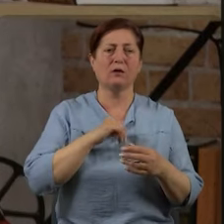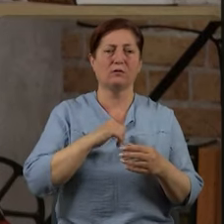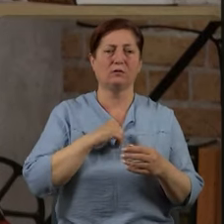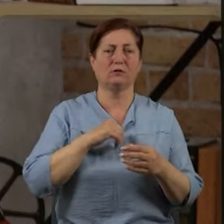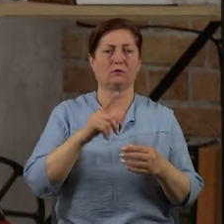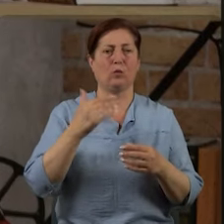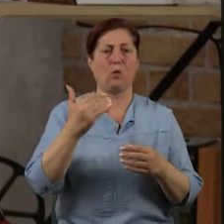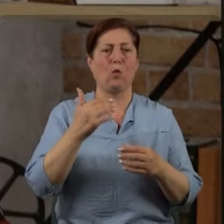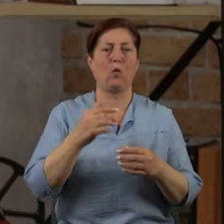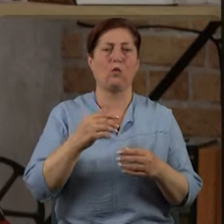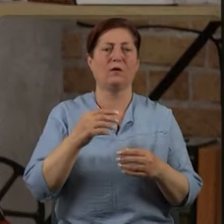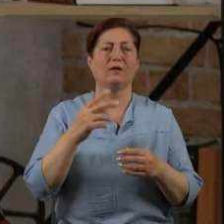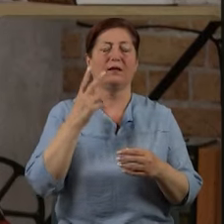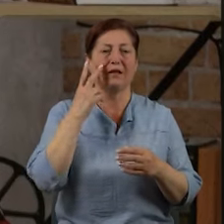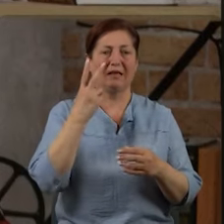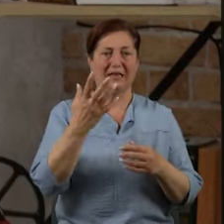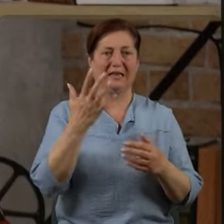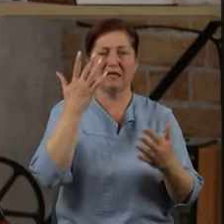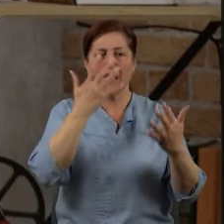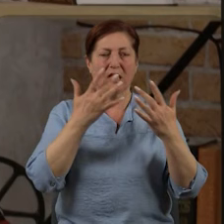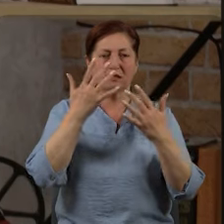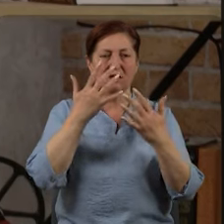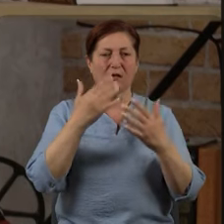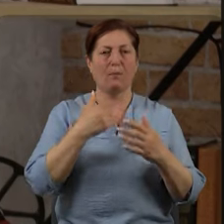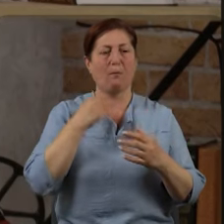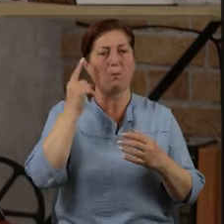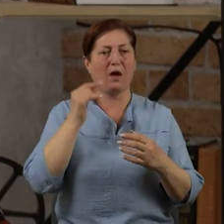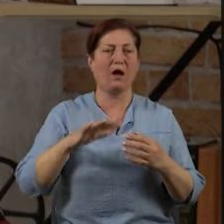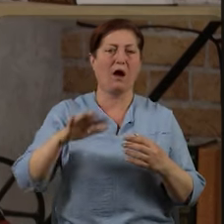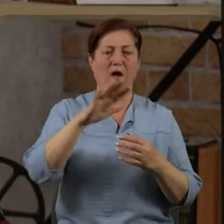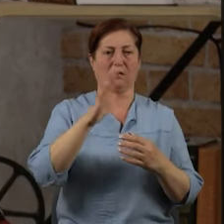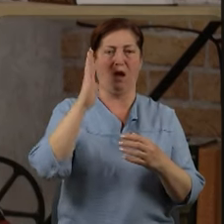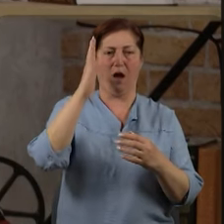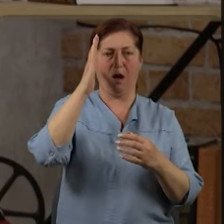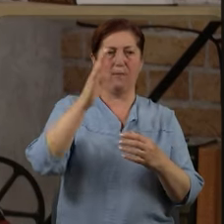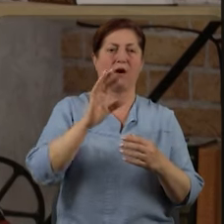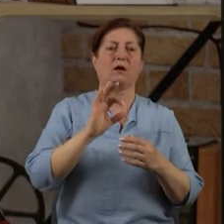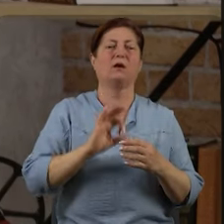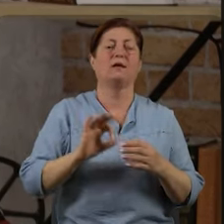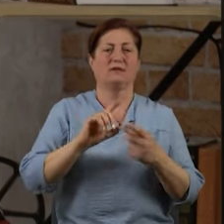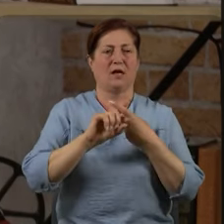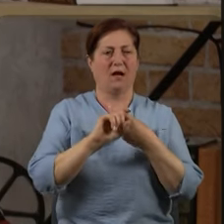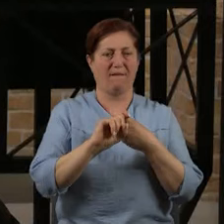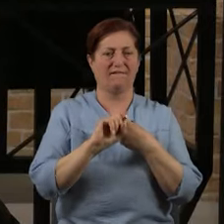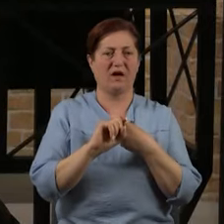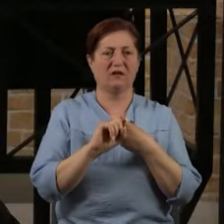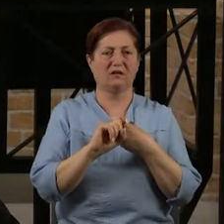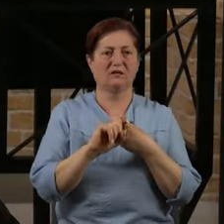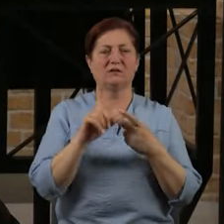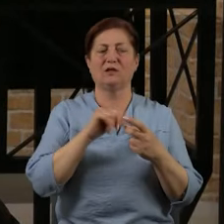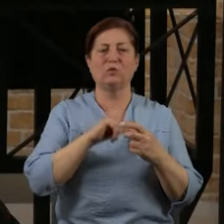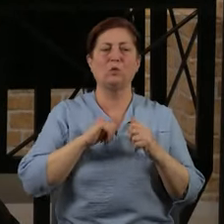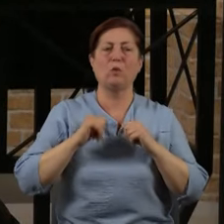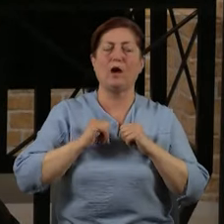ըմբռնամբ տեսիլ մեր հայրենիքի ապագայի ներկայի հետ կապված այն